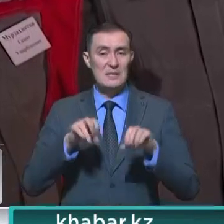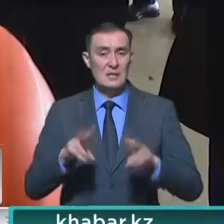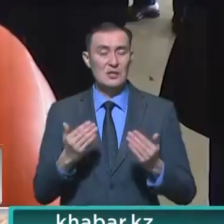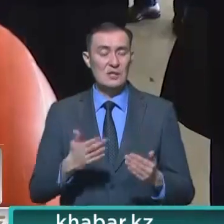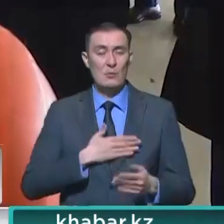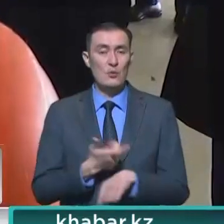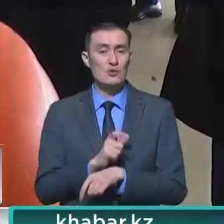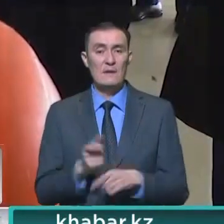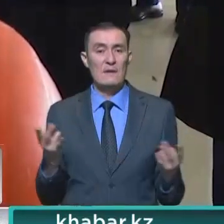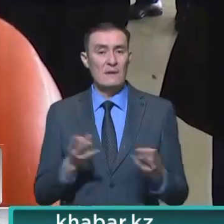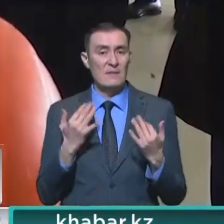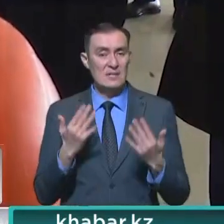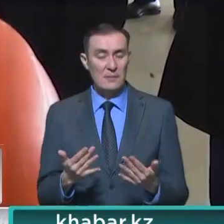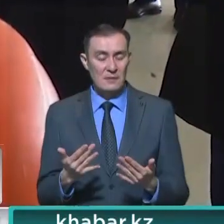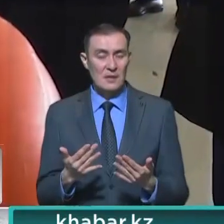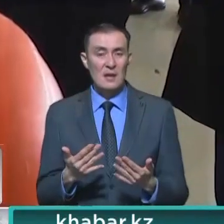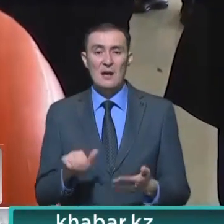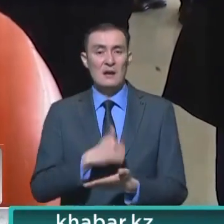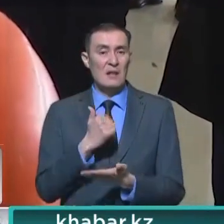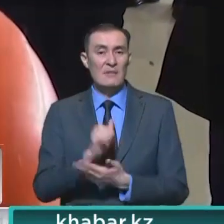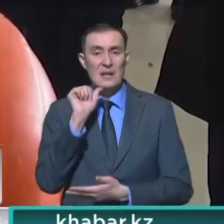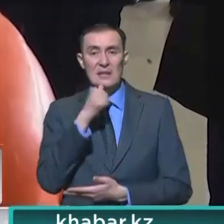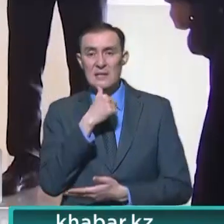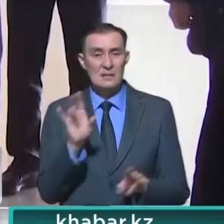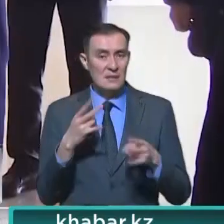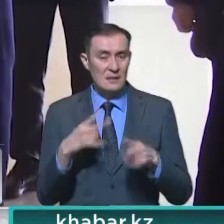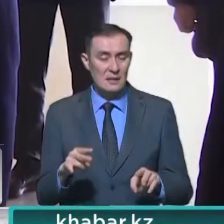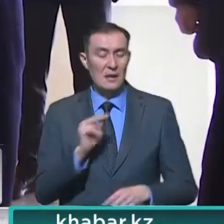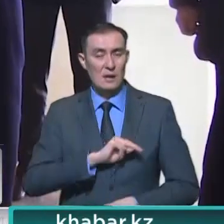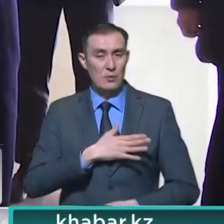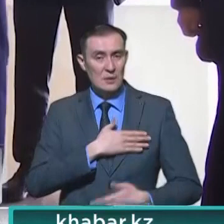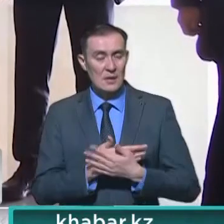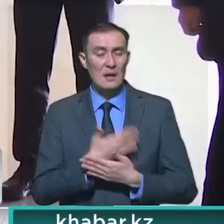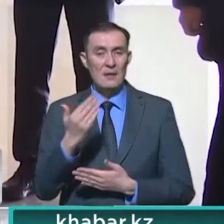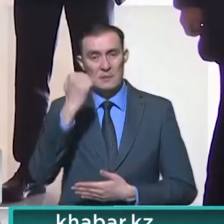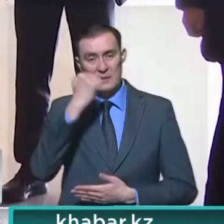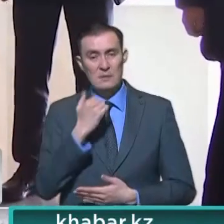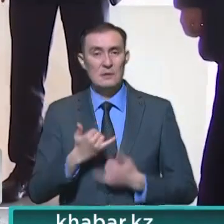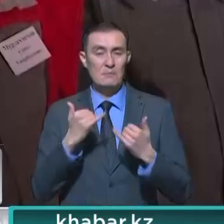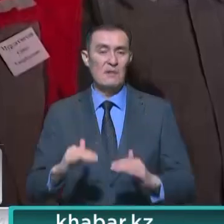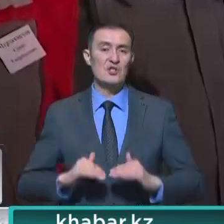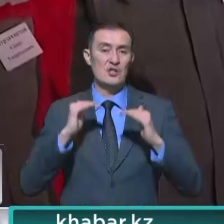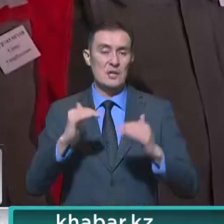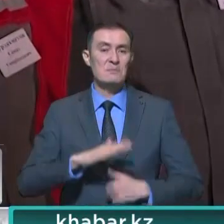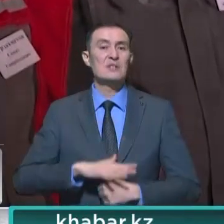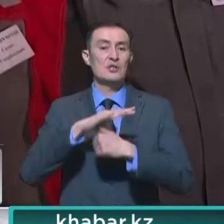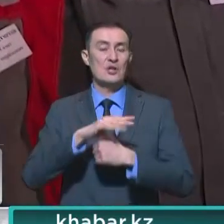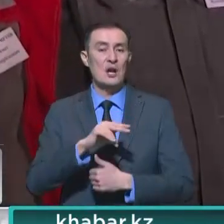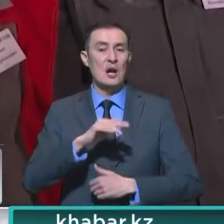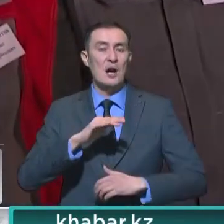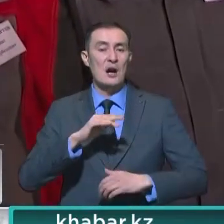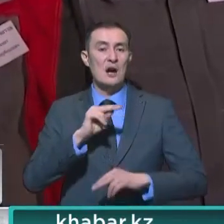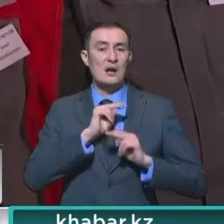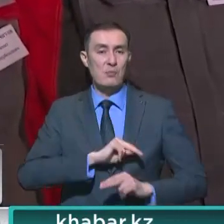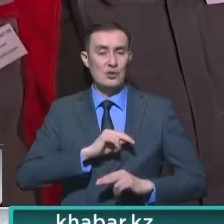востребованы. Главное не лениться и работать. Правильно. Вам большое спасибо за повышение престижа рабочих профессий. Мы люди